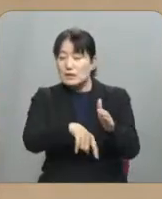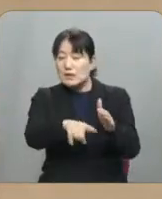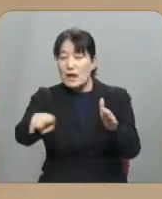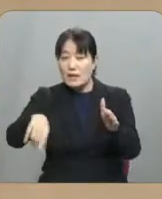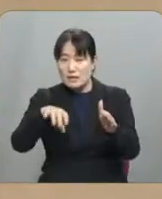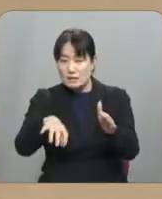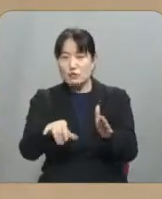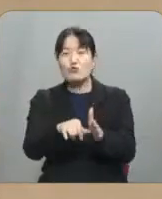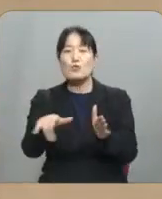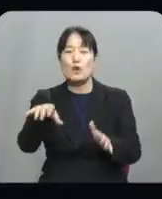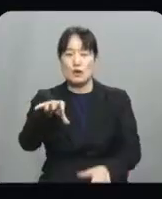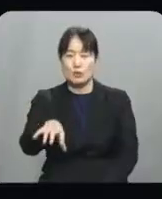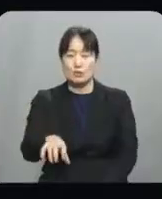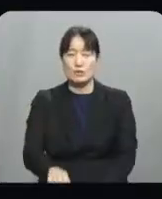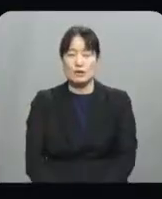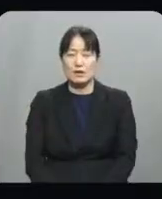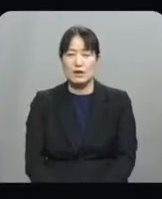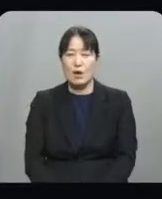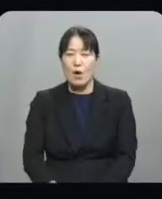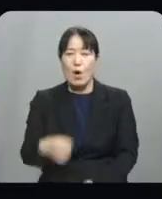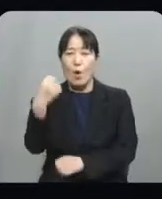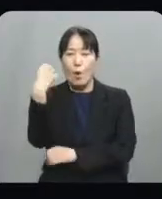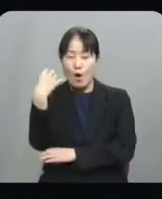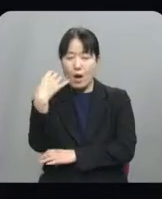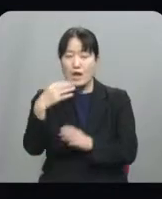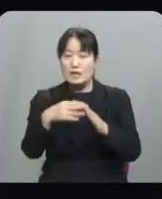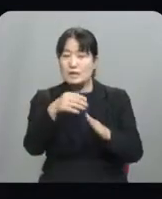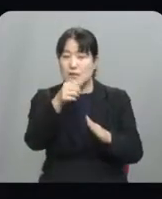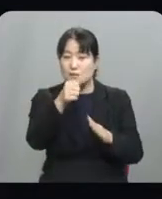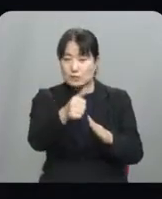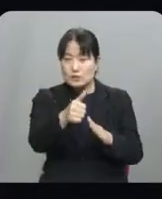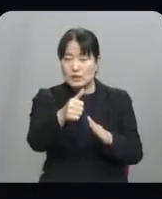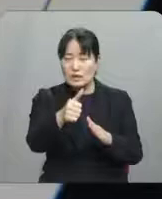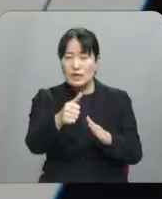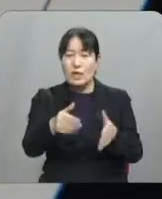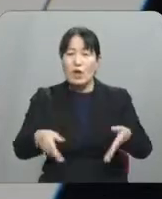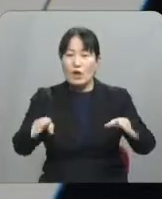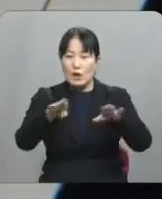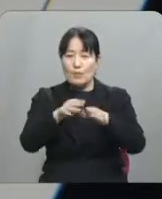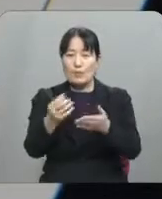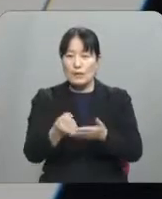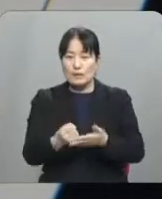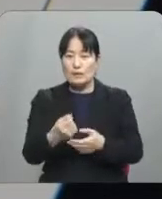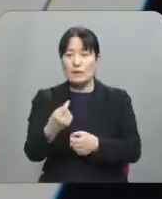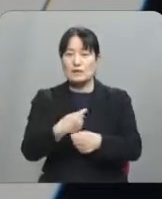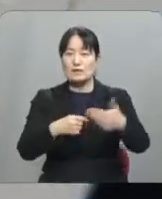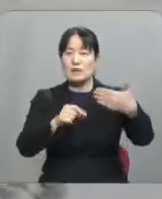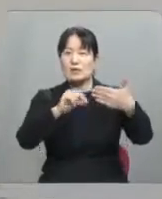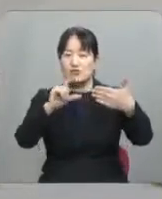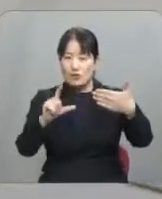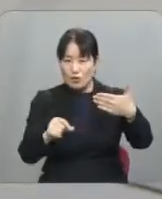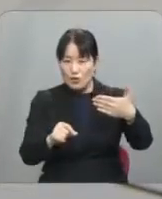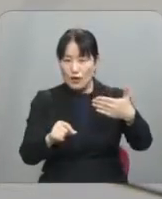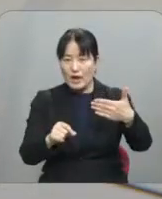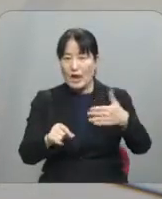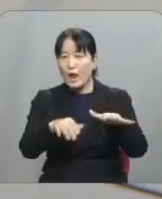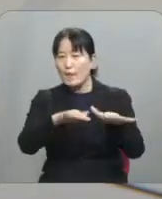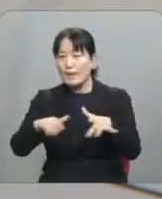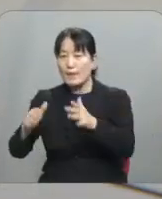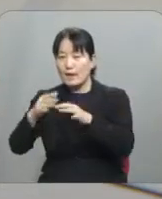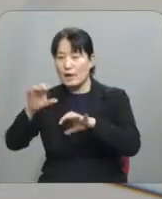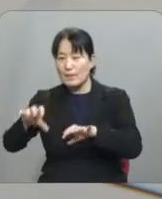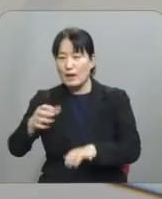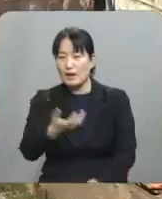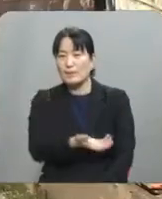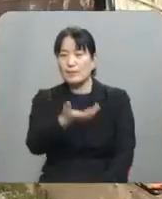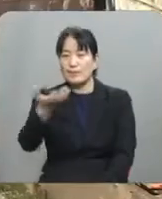손꼽히는 유명업소입니다. 원래 유흥업소 업주의 건물이었는데 지난해 9월 건물주가 삼척의 한 어촌계로